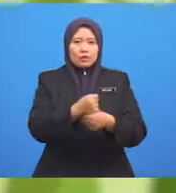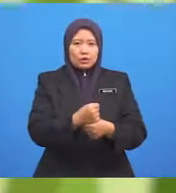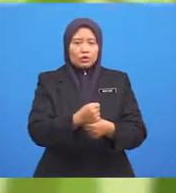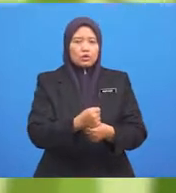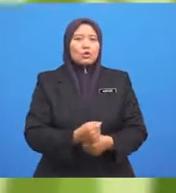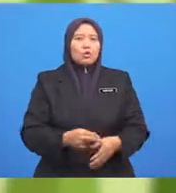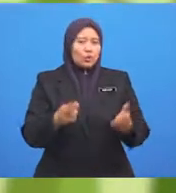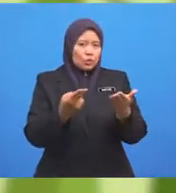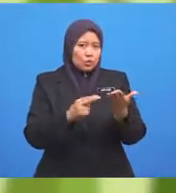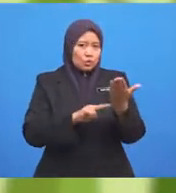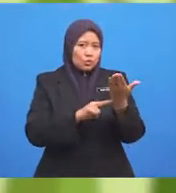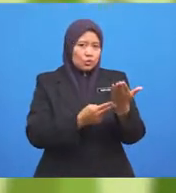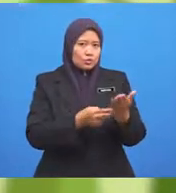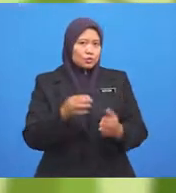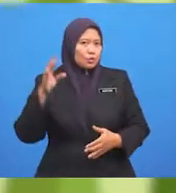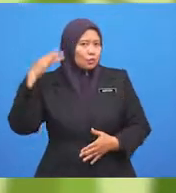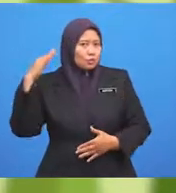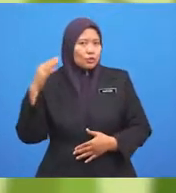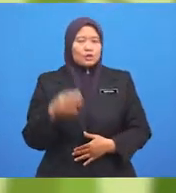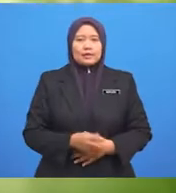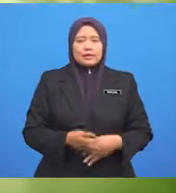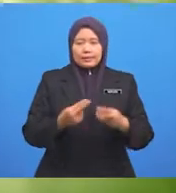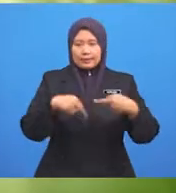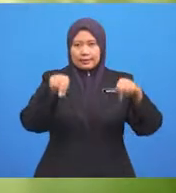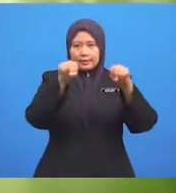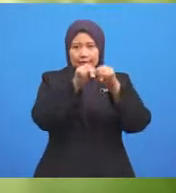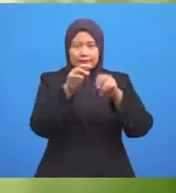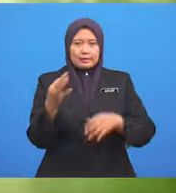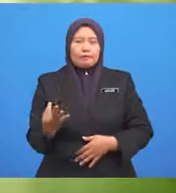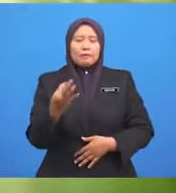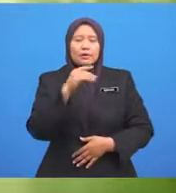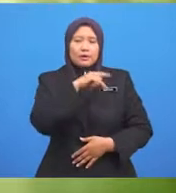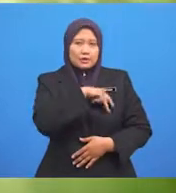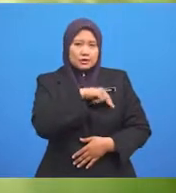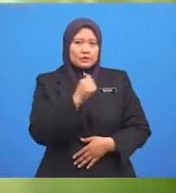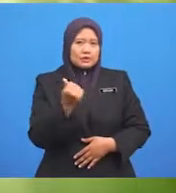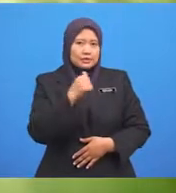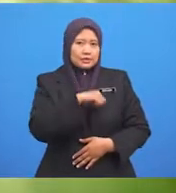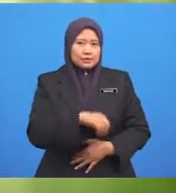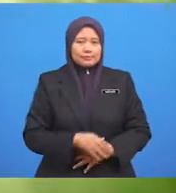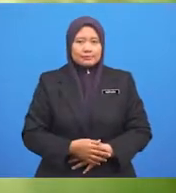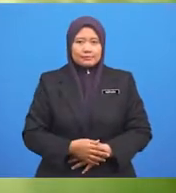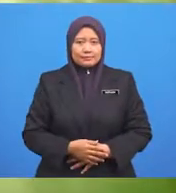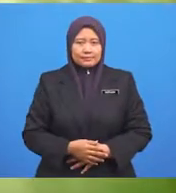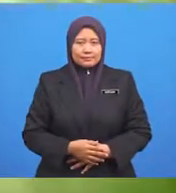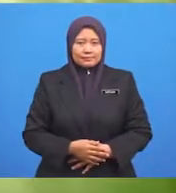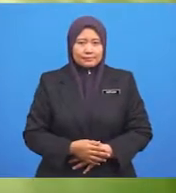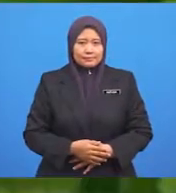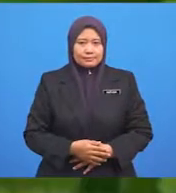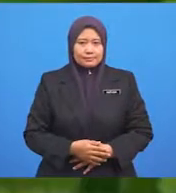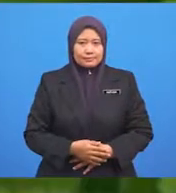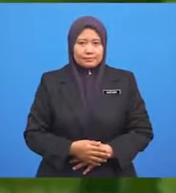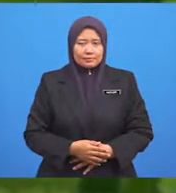dan pengajaran syair pohon buluh. Baik, suka untuk cikgu ingatkan di